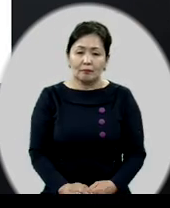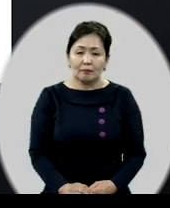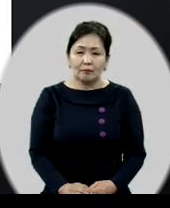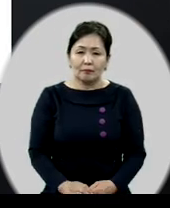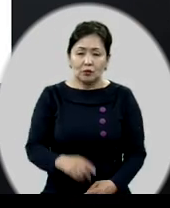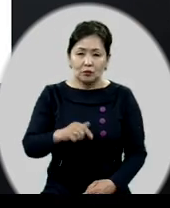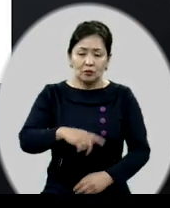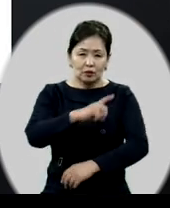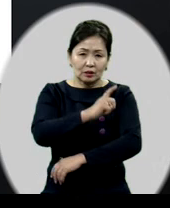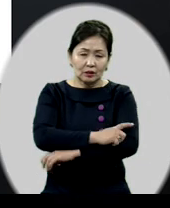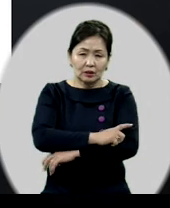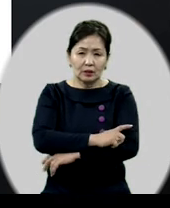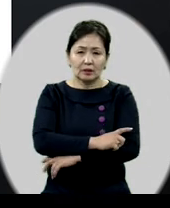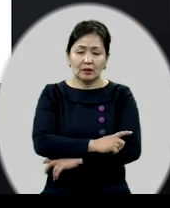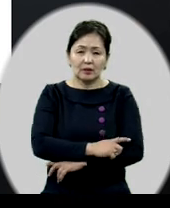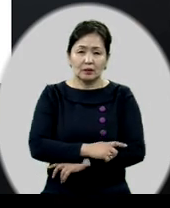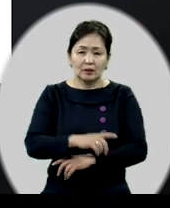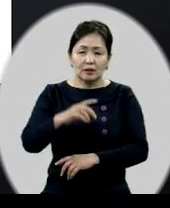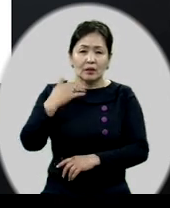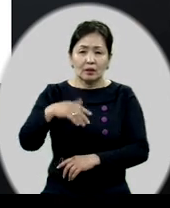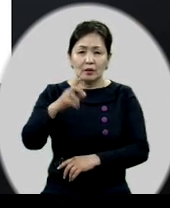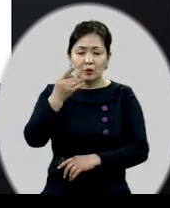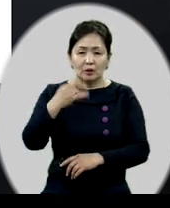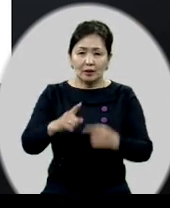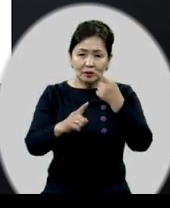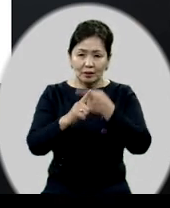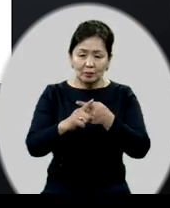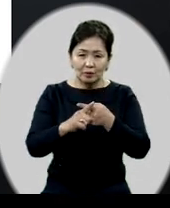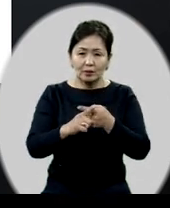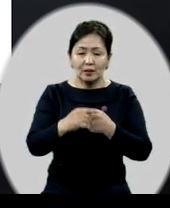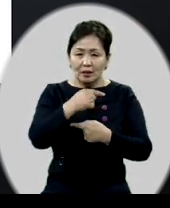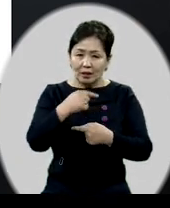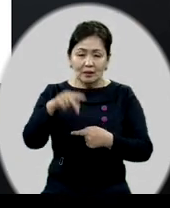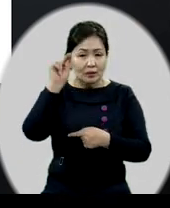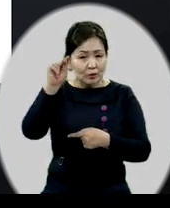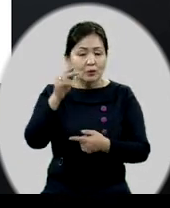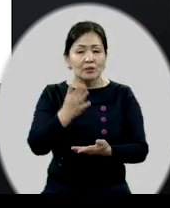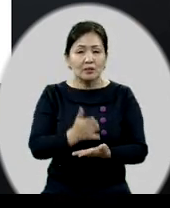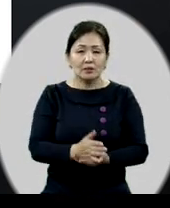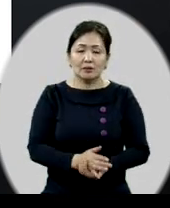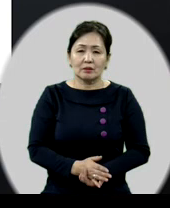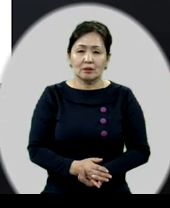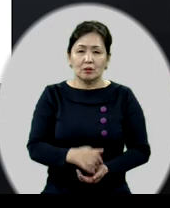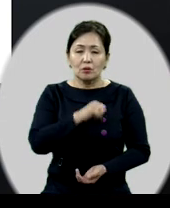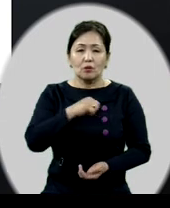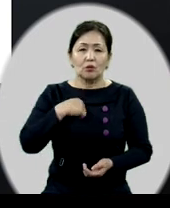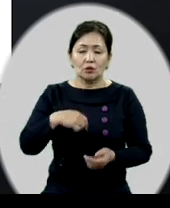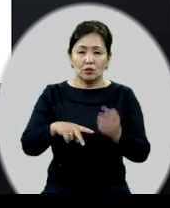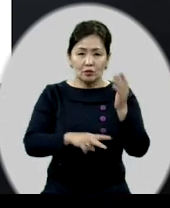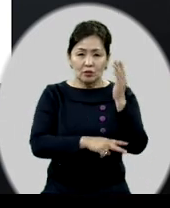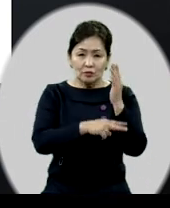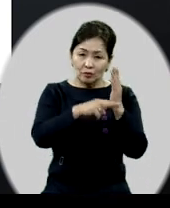Бид өнөөдрийн хичээлээр ангийн бодлогыг нэмж хас сурсан. Өөртөө